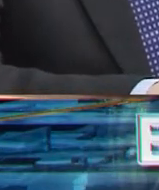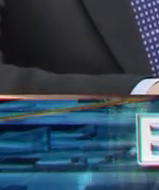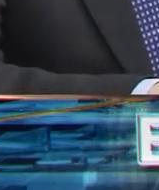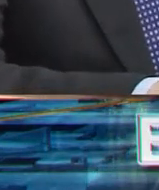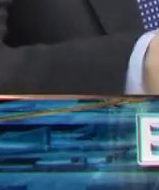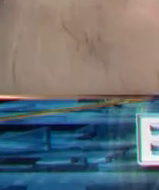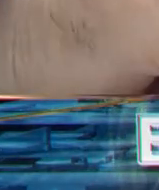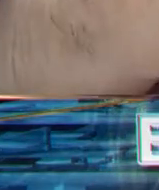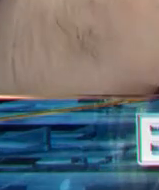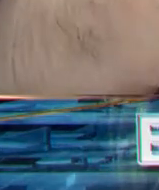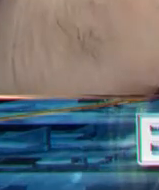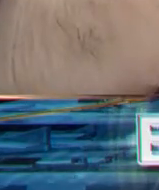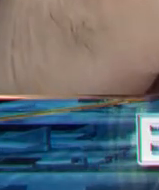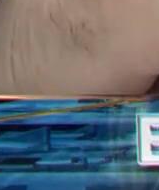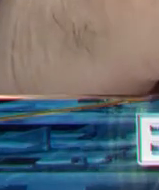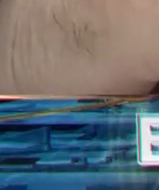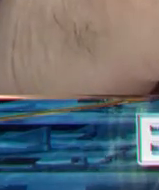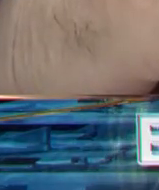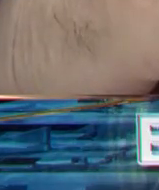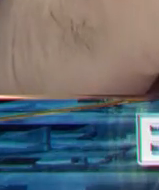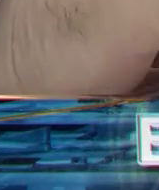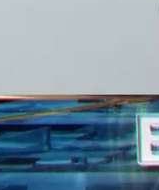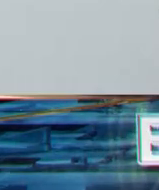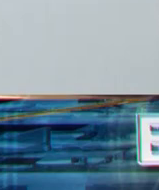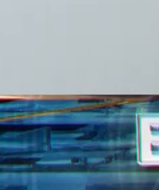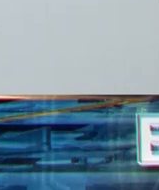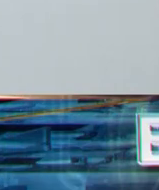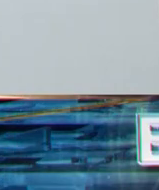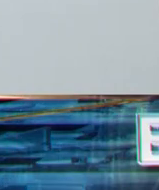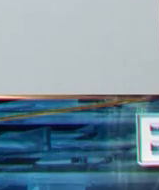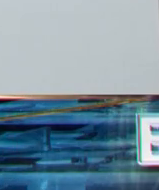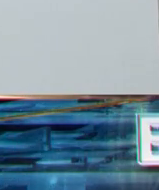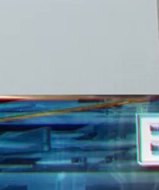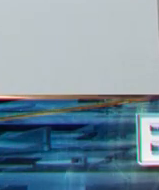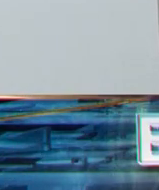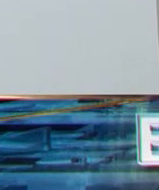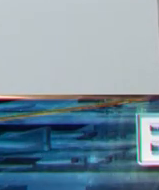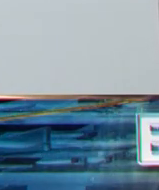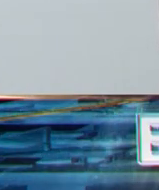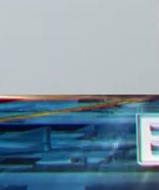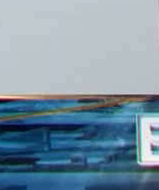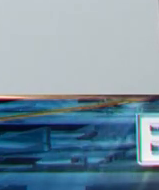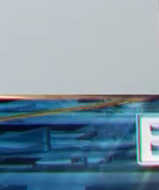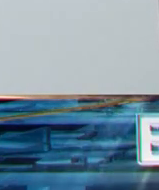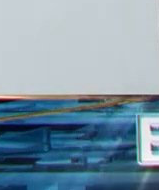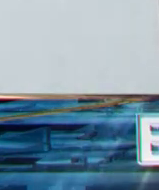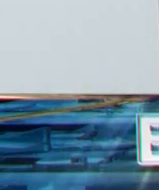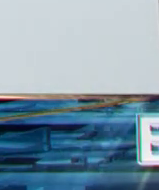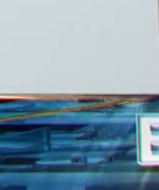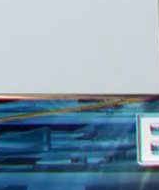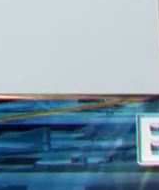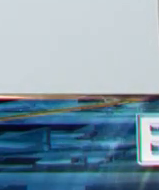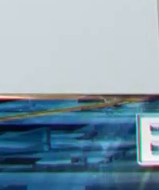мәліметтер антикор орталығында жария етілді. Облыстық бас санитар дәрігердің 13 сәуірде қабылданған 6 қаулысына